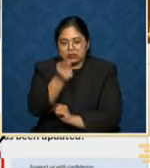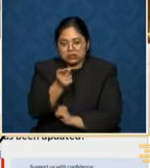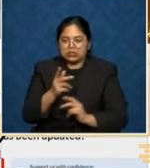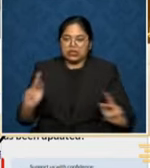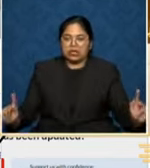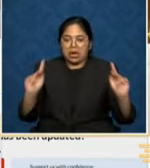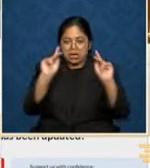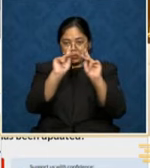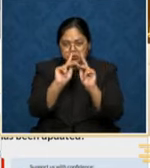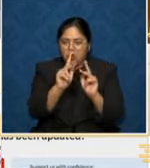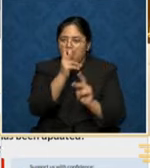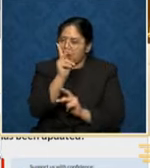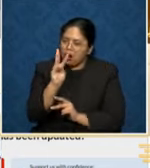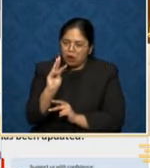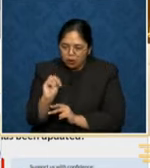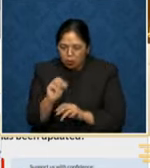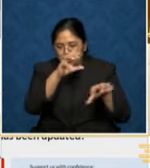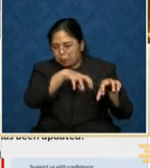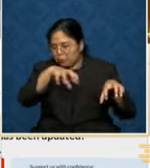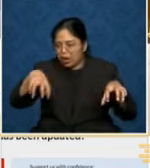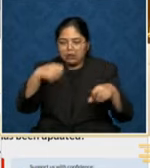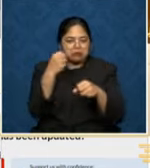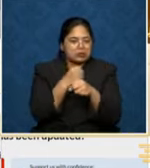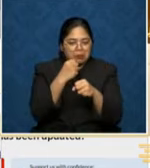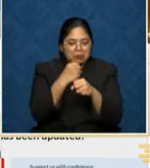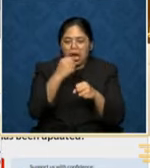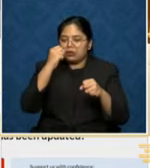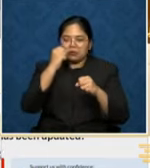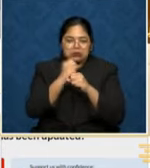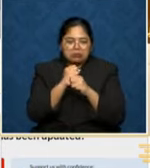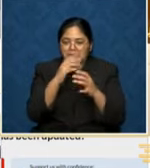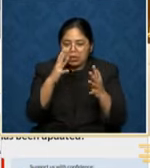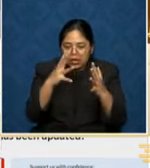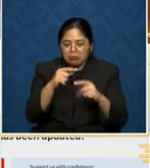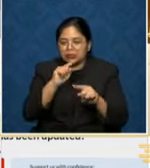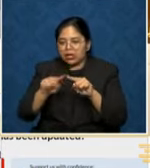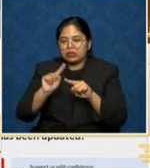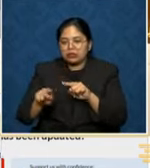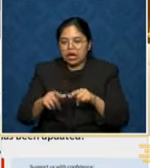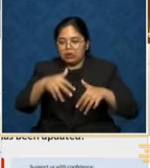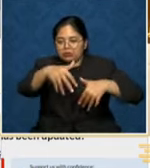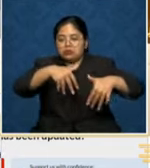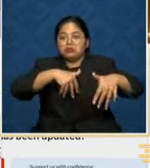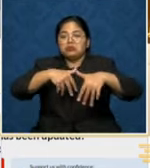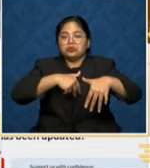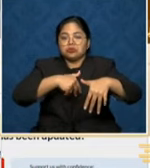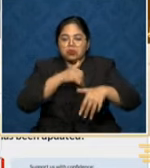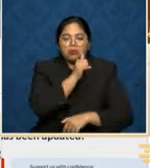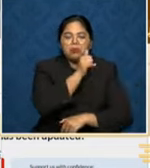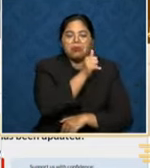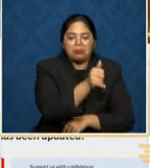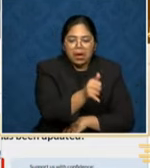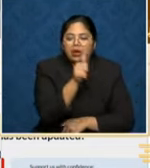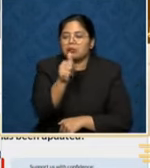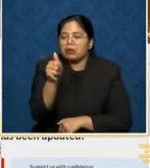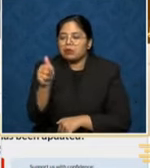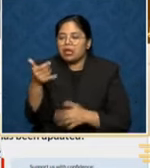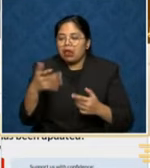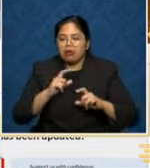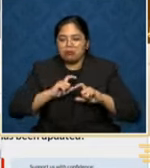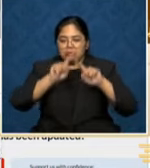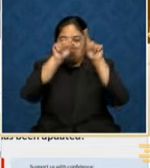วงไหนกรมไหนนะครับทำงานไม่ทำงานมันอยู่ที่เสียงของพี่น้องประชาชนเวลาคุณลงพื้นที่นะครับถ้าเสียงประชาชนขึ้นป้ายด่า